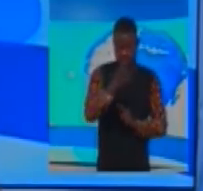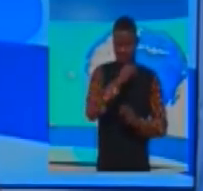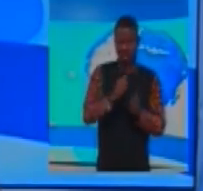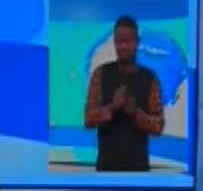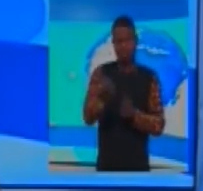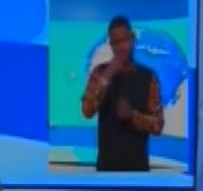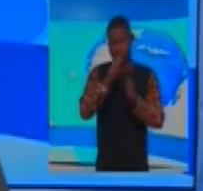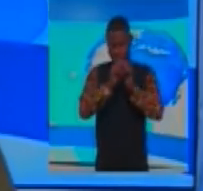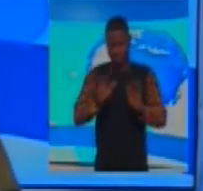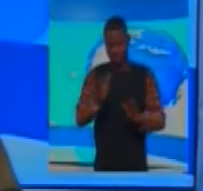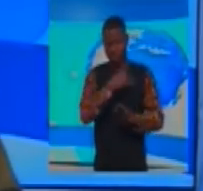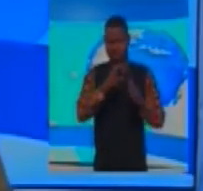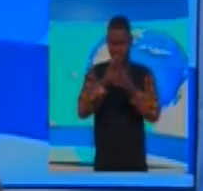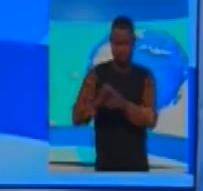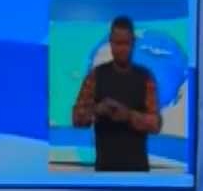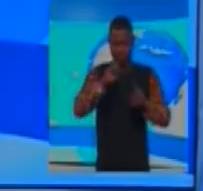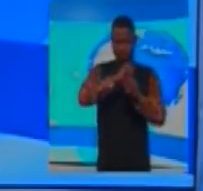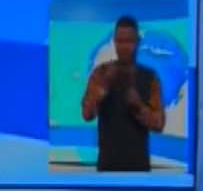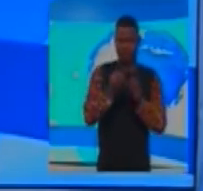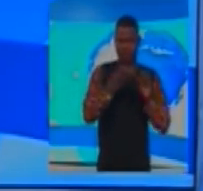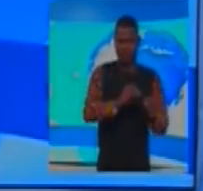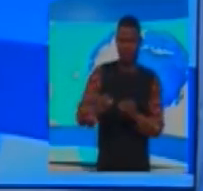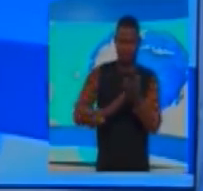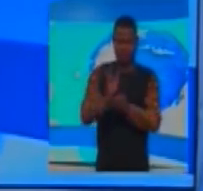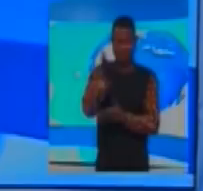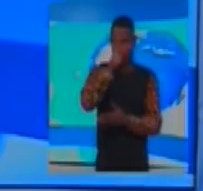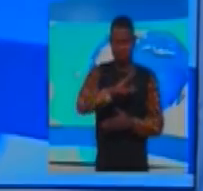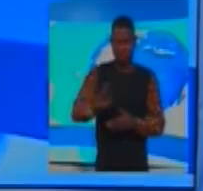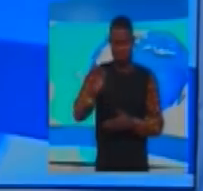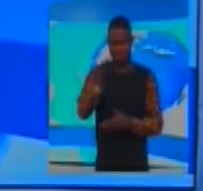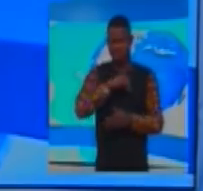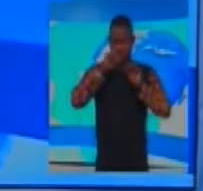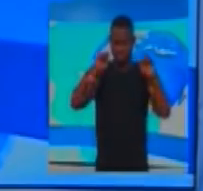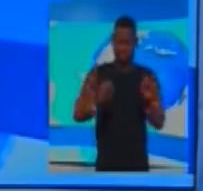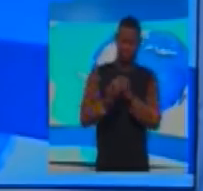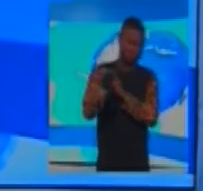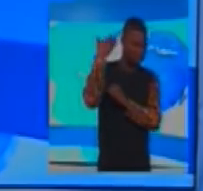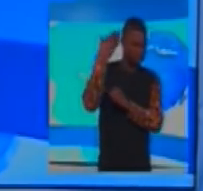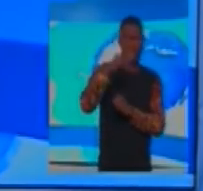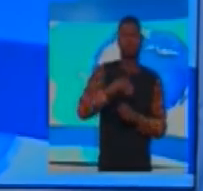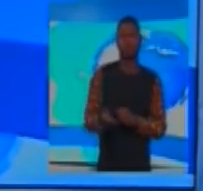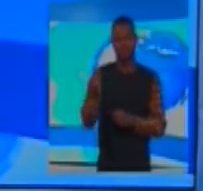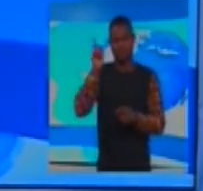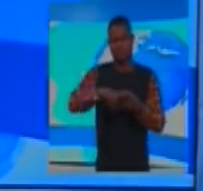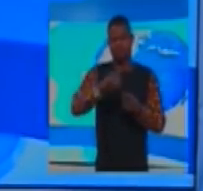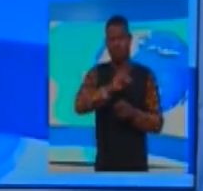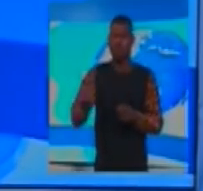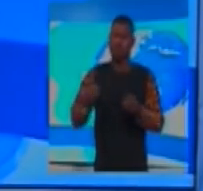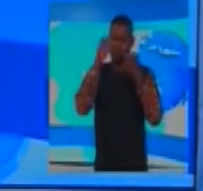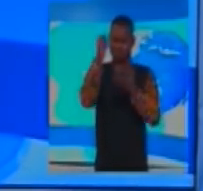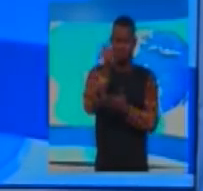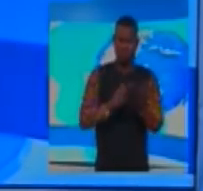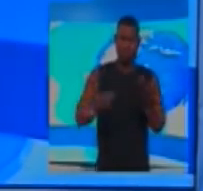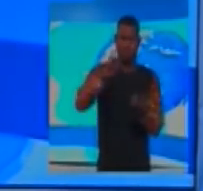sociale au Burkina Faso, organisé par Burkina Symphonie samedi dernier à Ouagadougou. Plusieurs artistes se